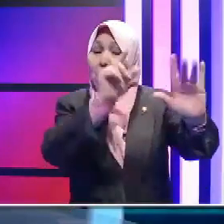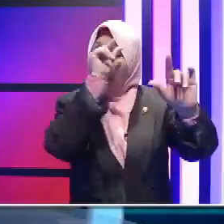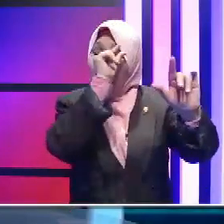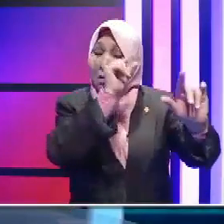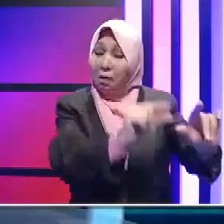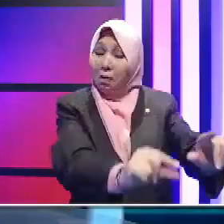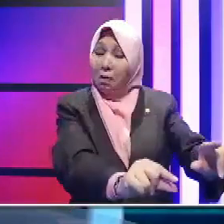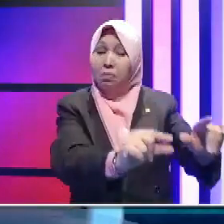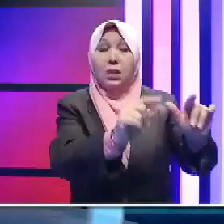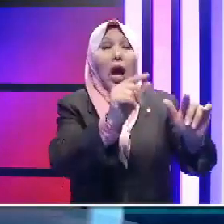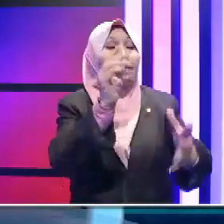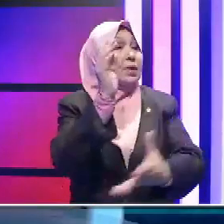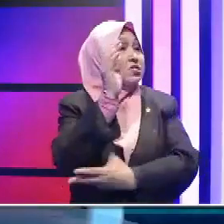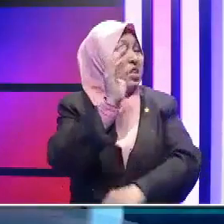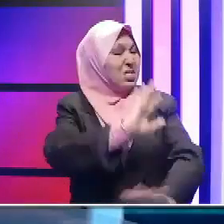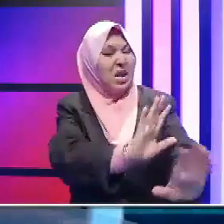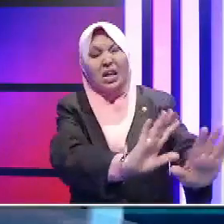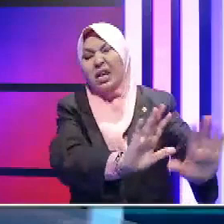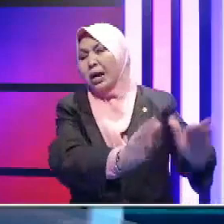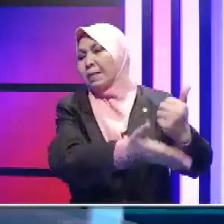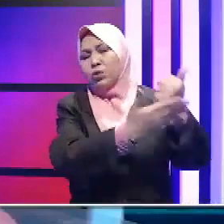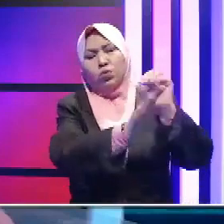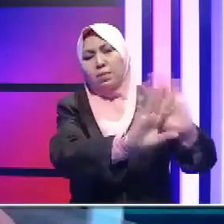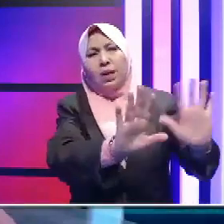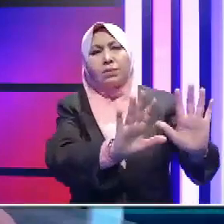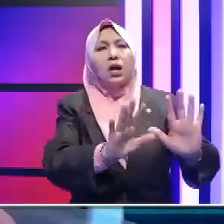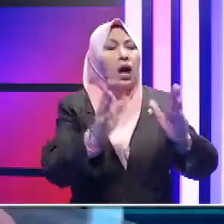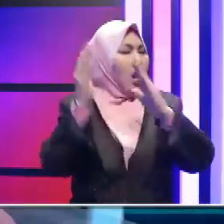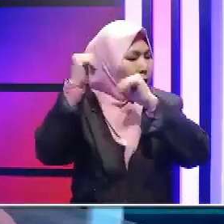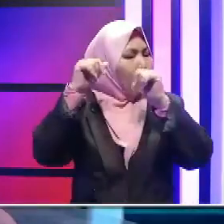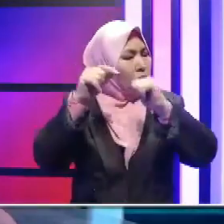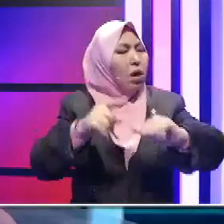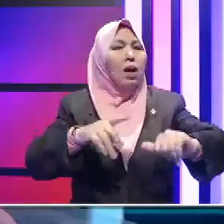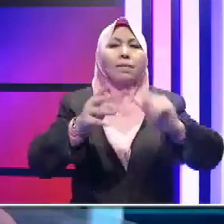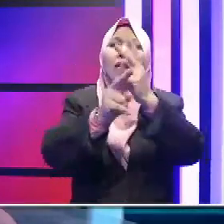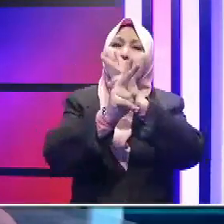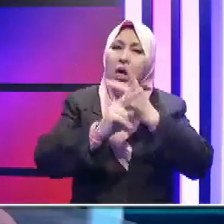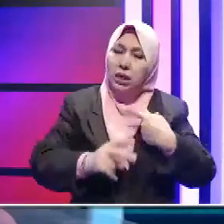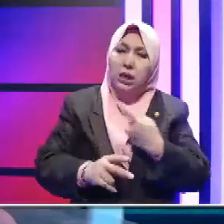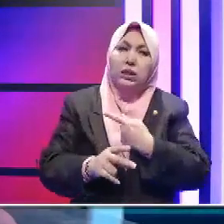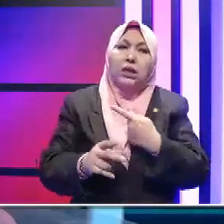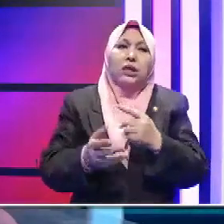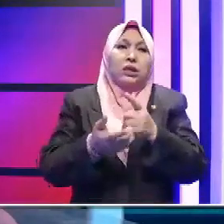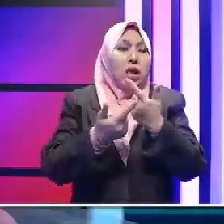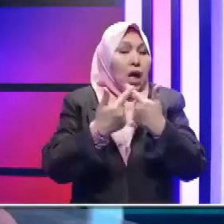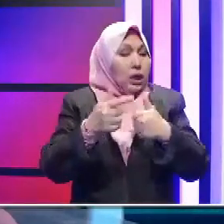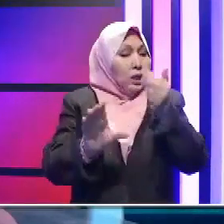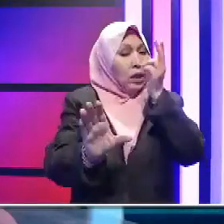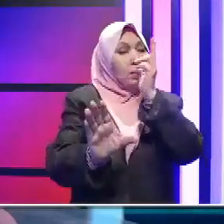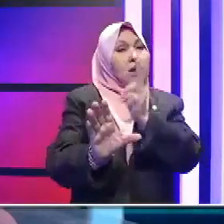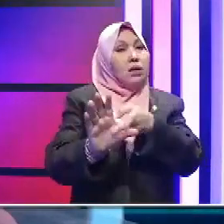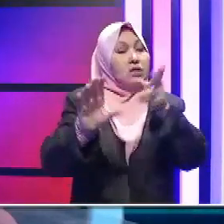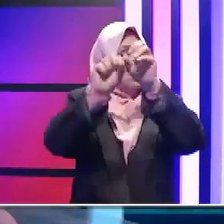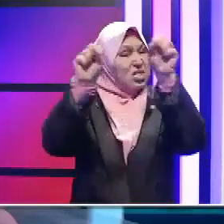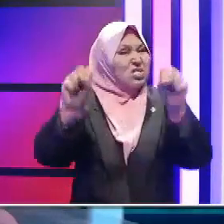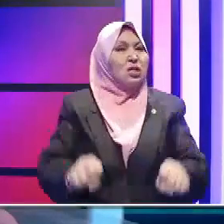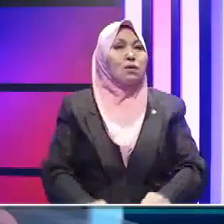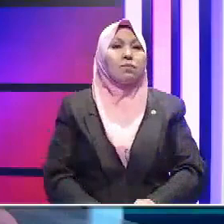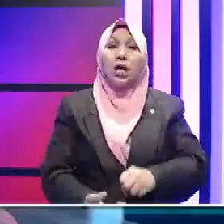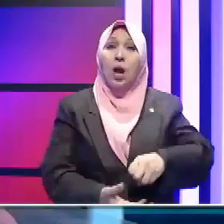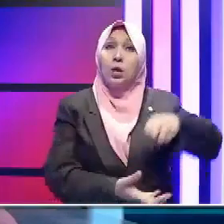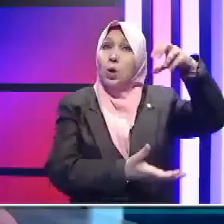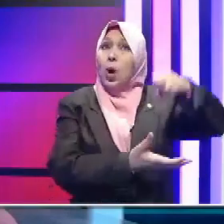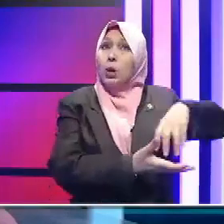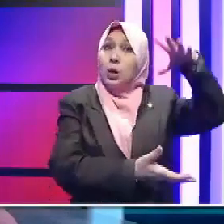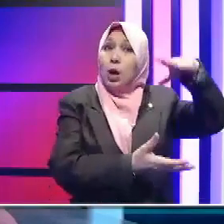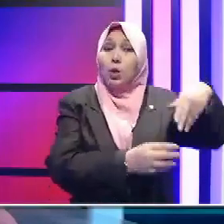jadi semoga pelihara gitu daripada terbabit dalam sistem yang menyebabkan yang kayu